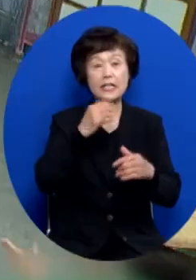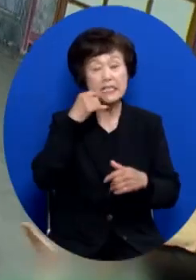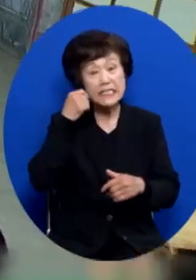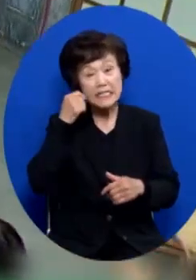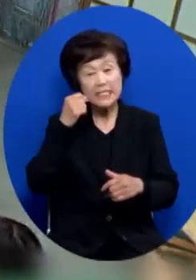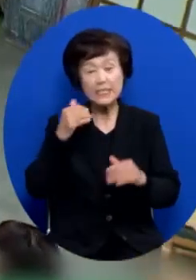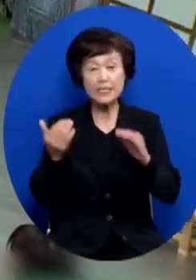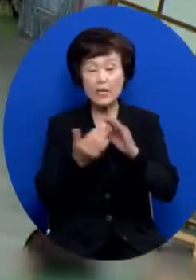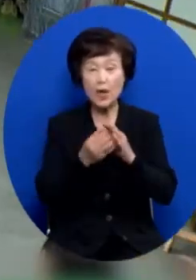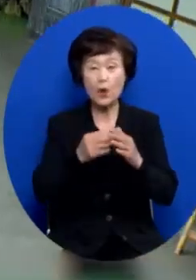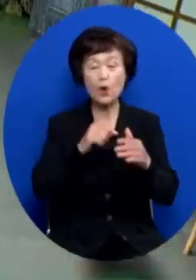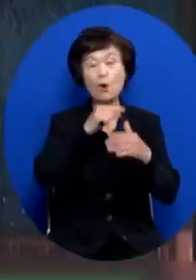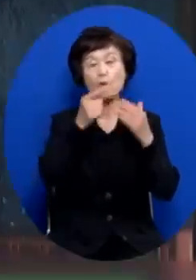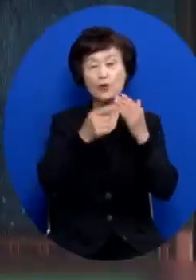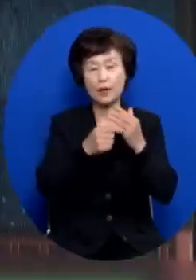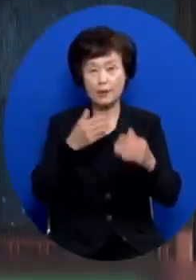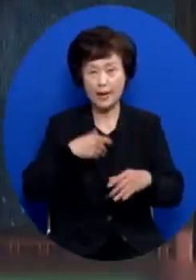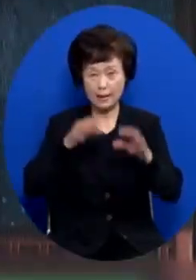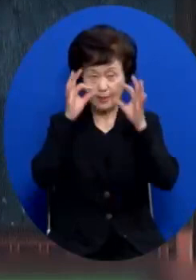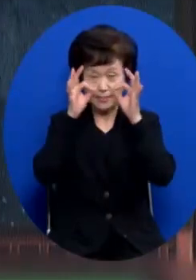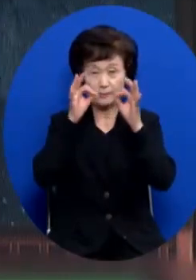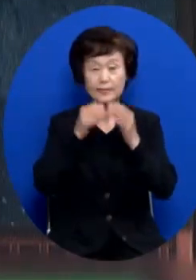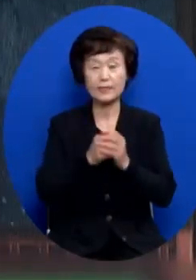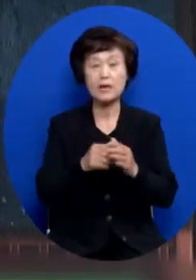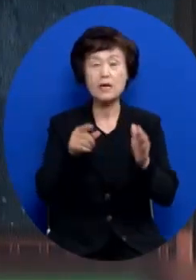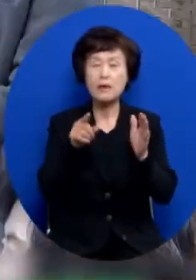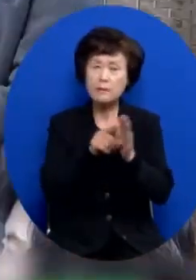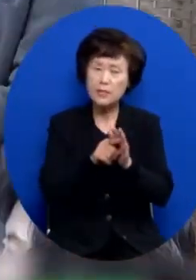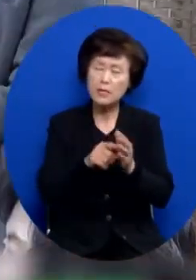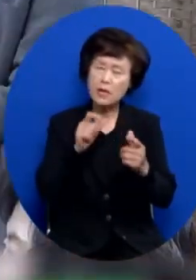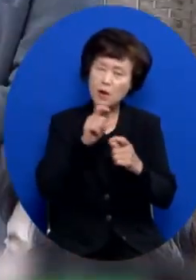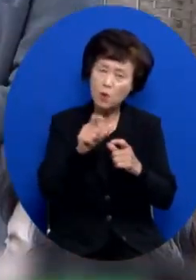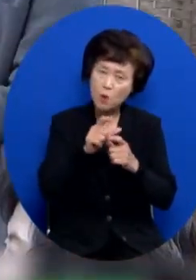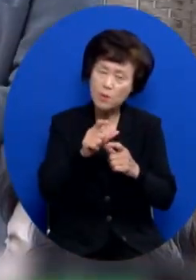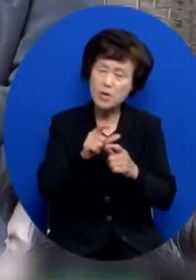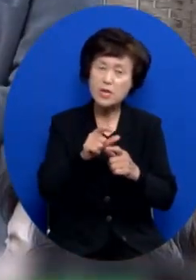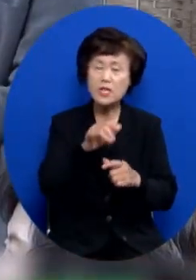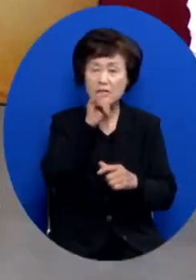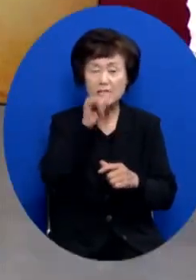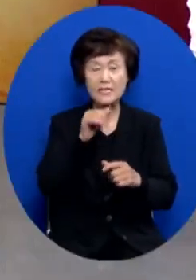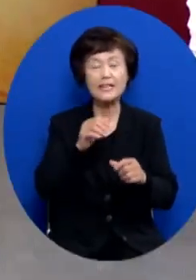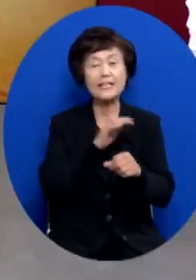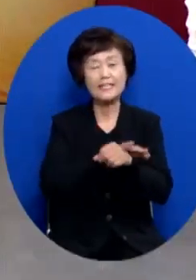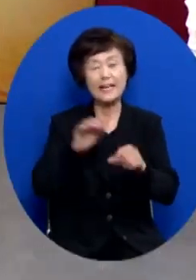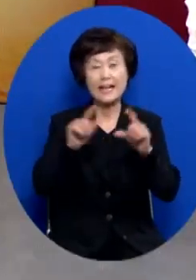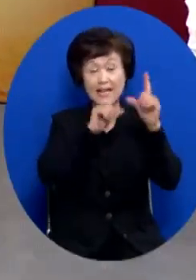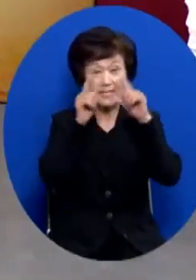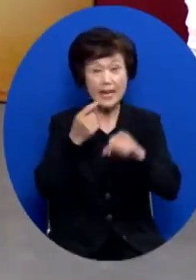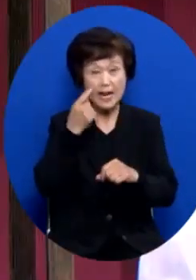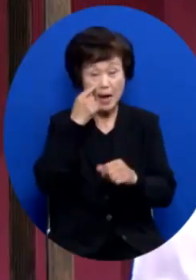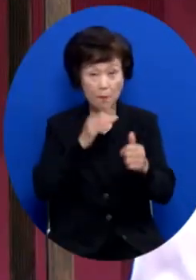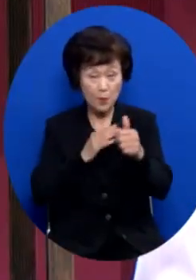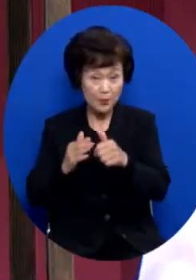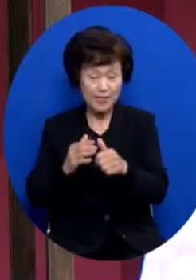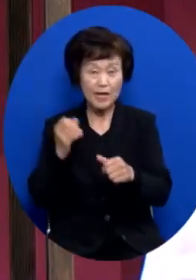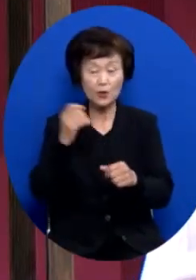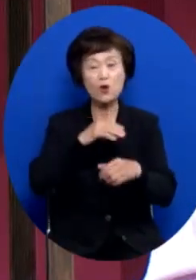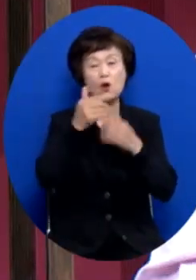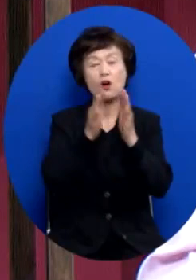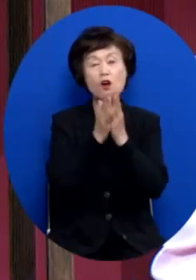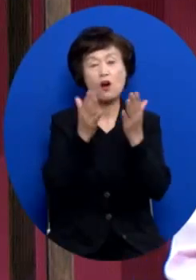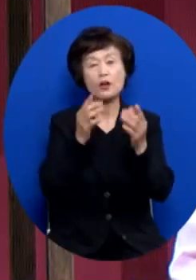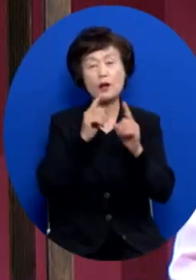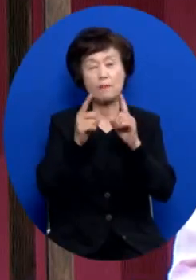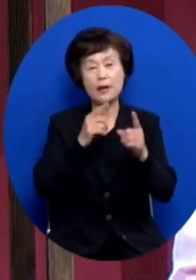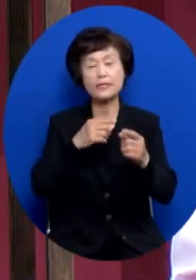살펴봤습니다. 한국교회 성도들과 함께 신앙 고민을 나누는 잘 살아보세와 성경에 대해 알려주는 인바이블, 두